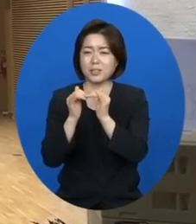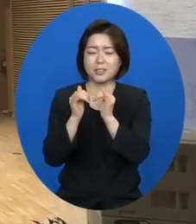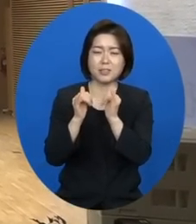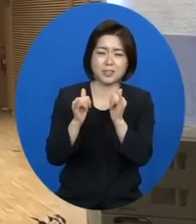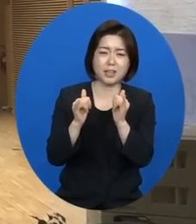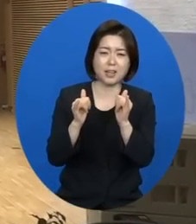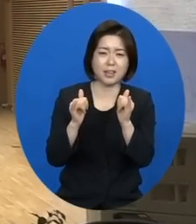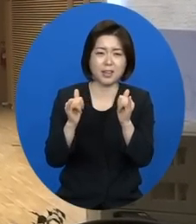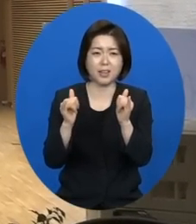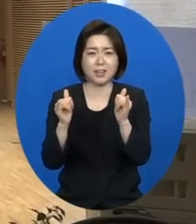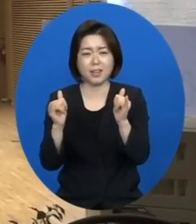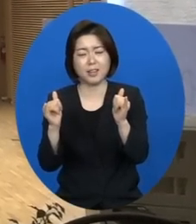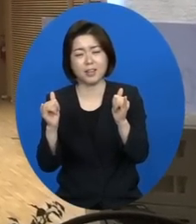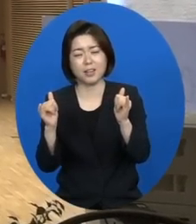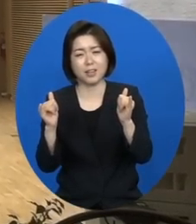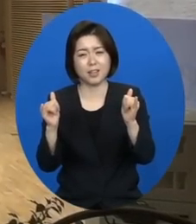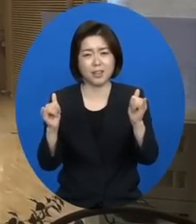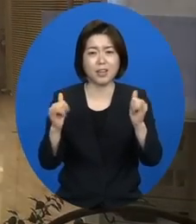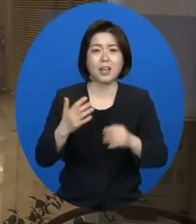동참하는 자